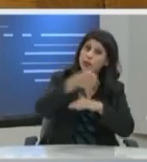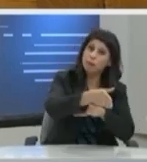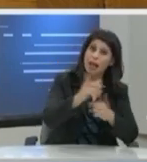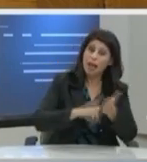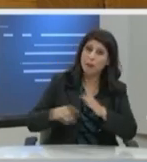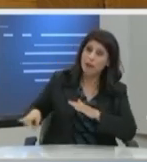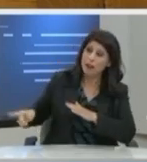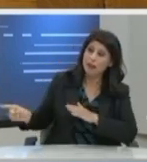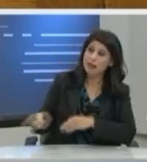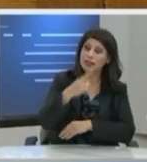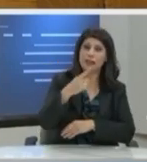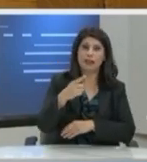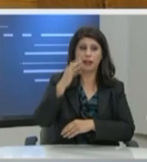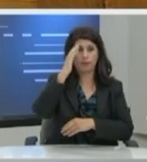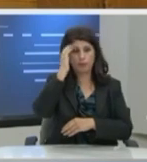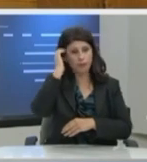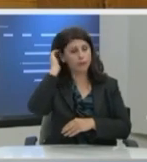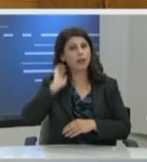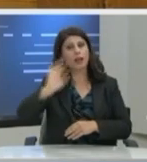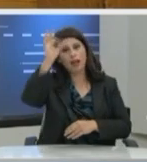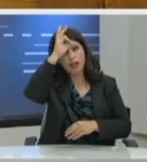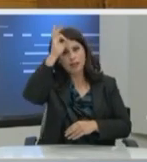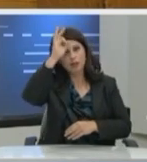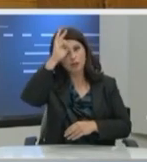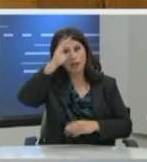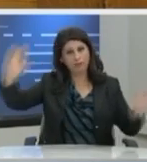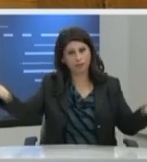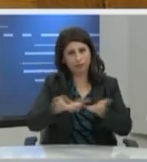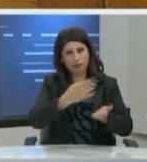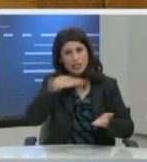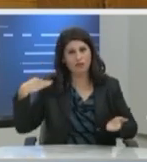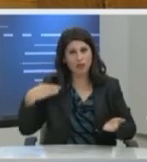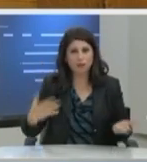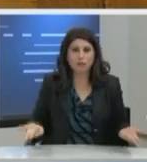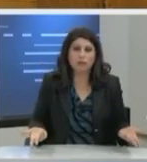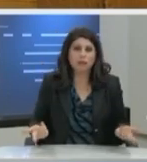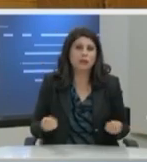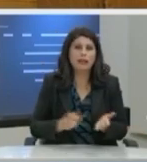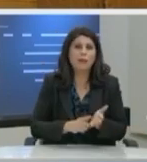έπρεπε να στείλει την αστυνομία να γίνει σφαγή.